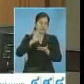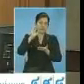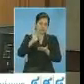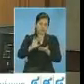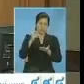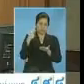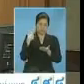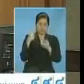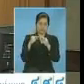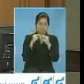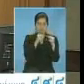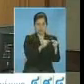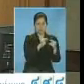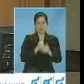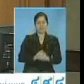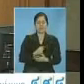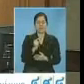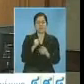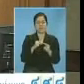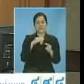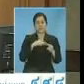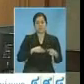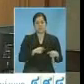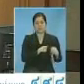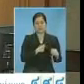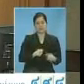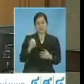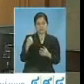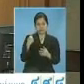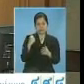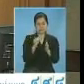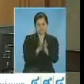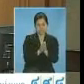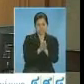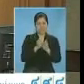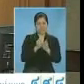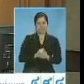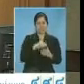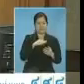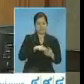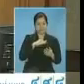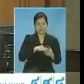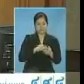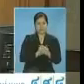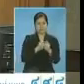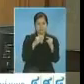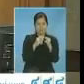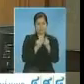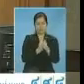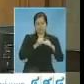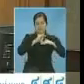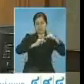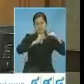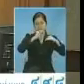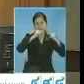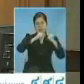อย่างต่อเนื่องเพื่อเรียกความมั่นใจเพื่อเรียกการลงทุนและการสร้างความแข็งแรงของเศรษฐกิจอย่างยั่งยืน